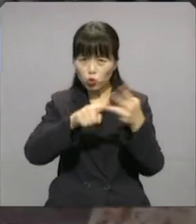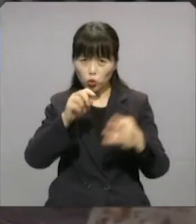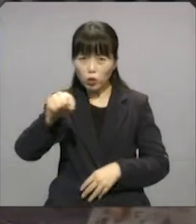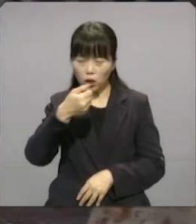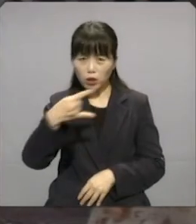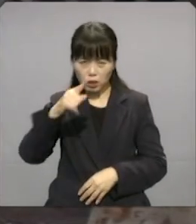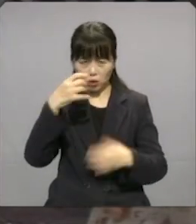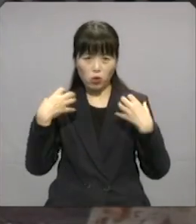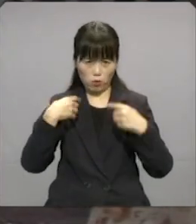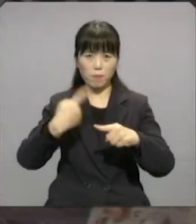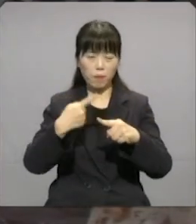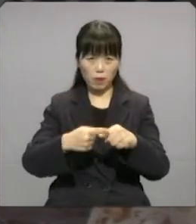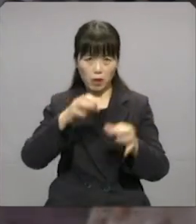정권답습니다.